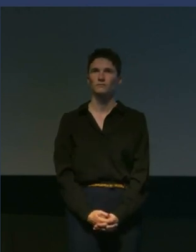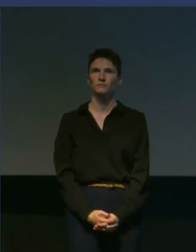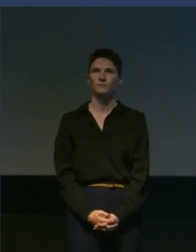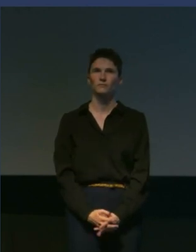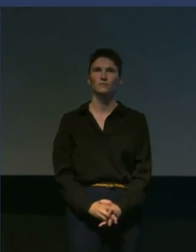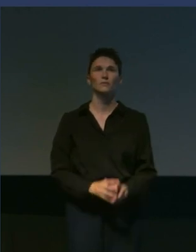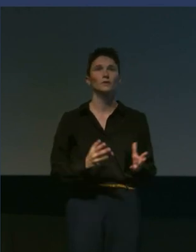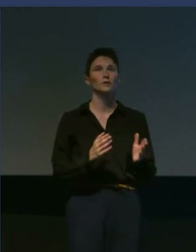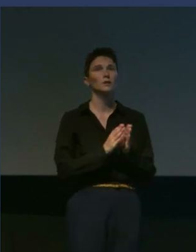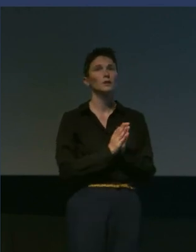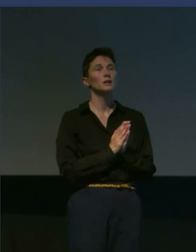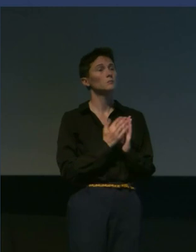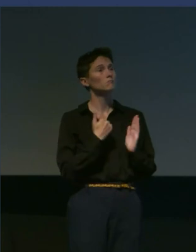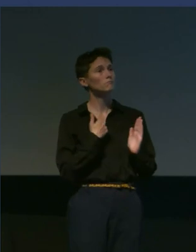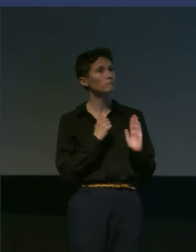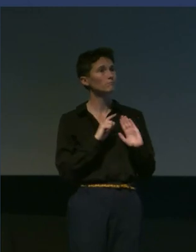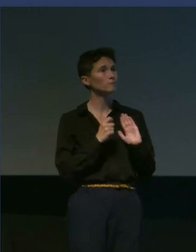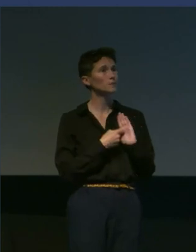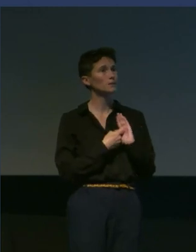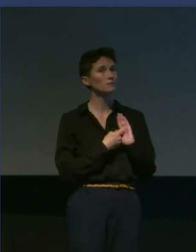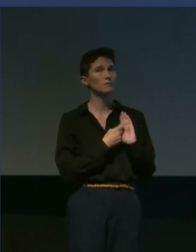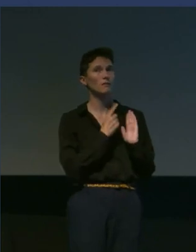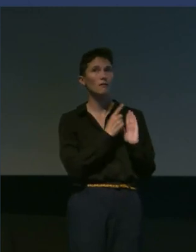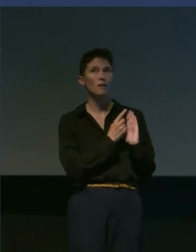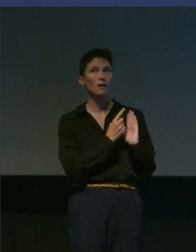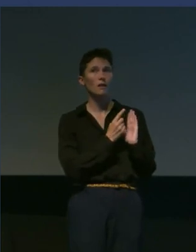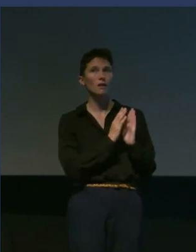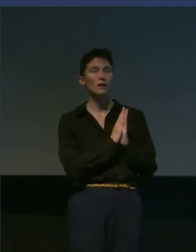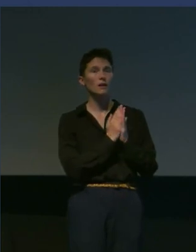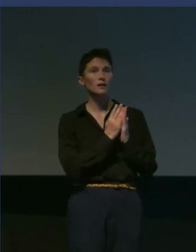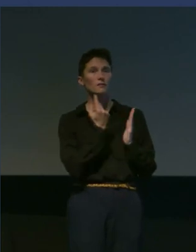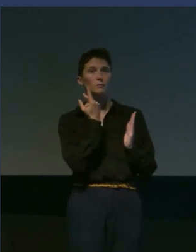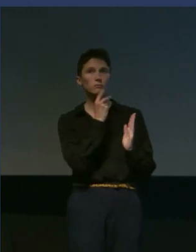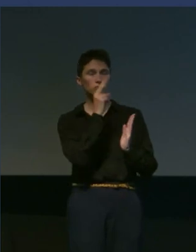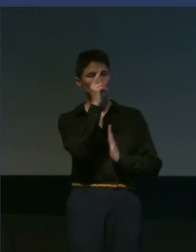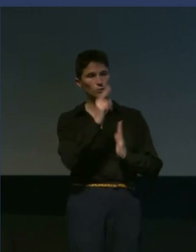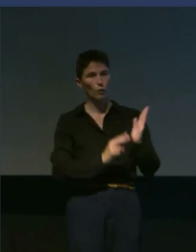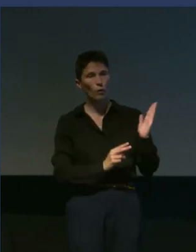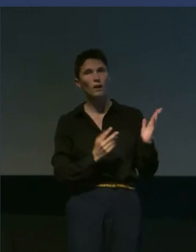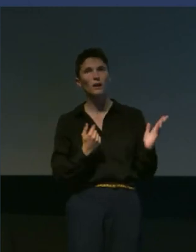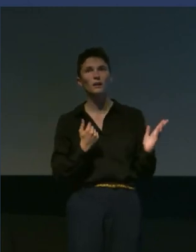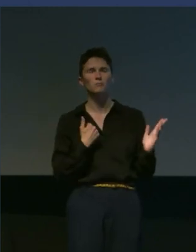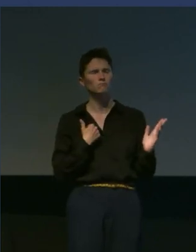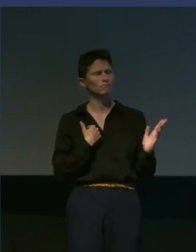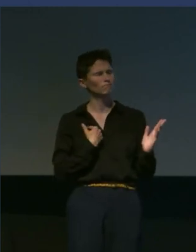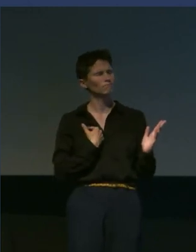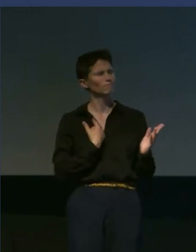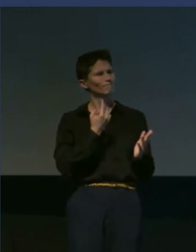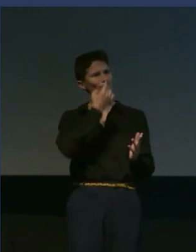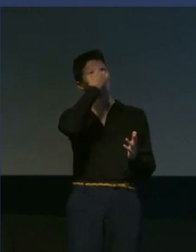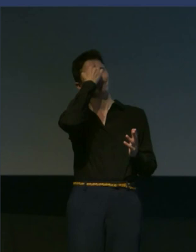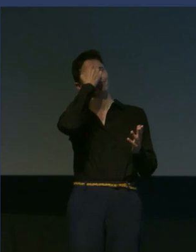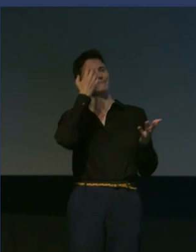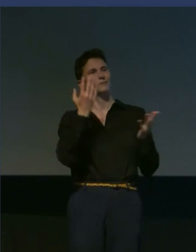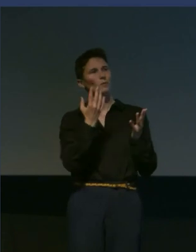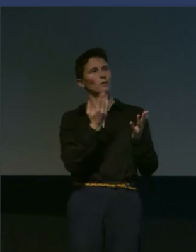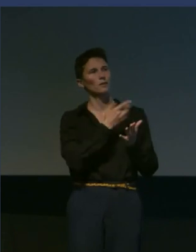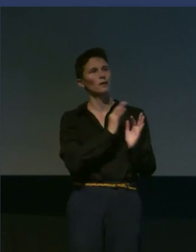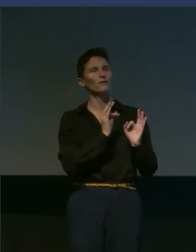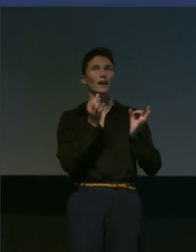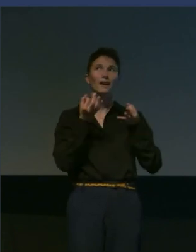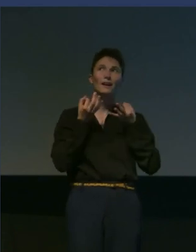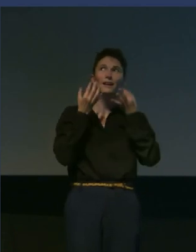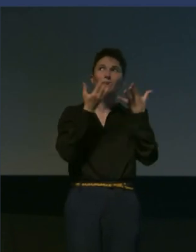Oui, regardons notre ami, Bernard, je me disais que ce que vous dites était peut-être du